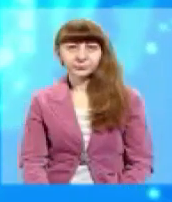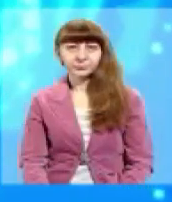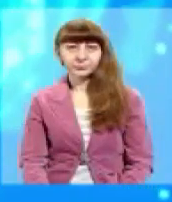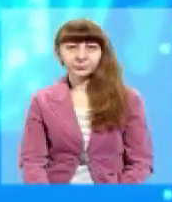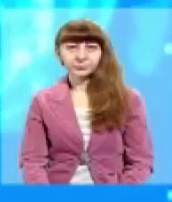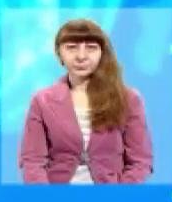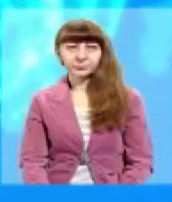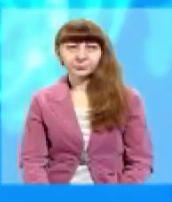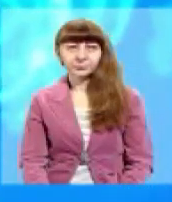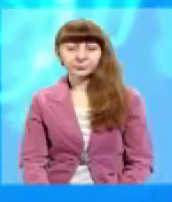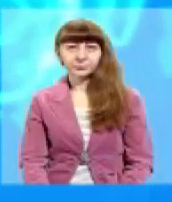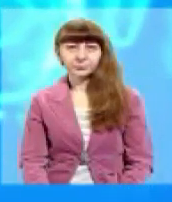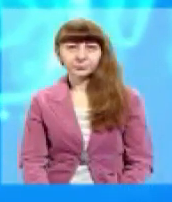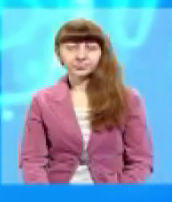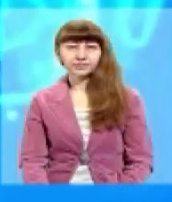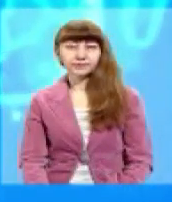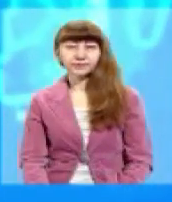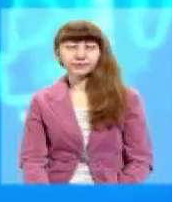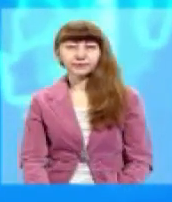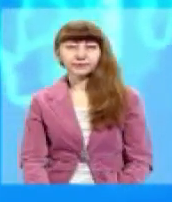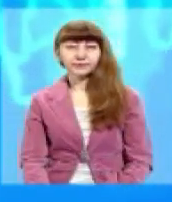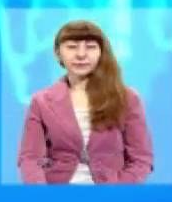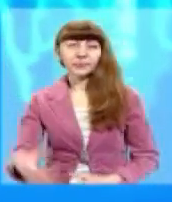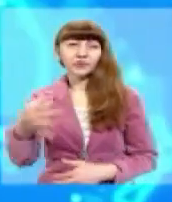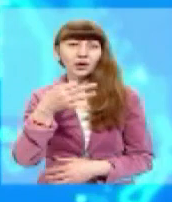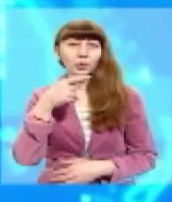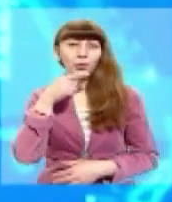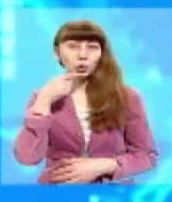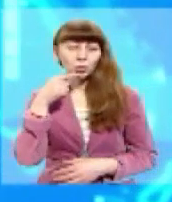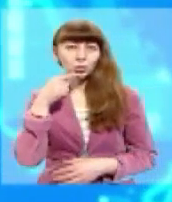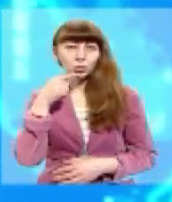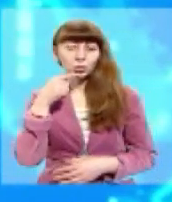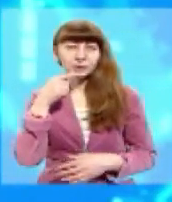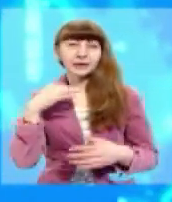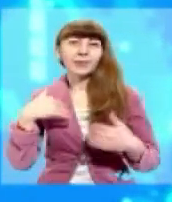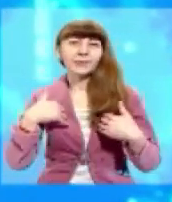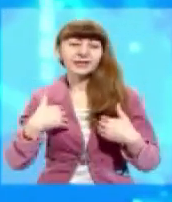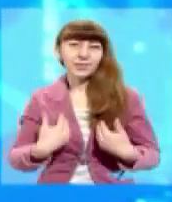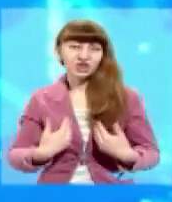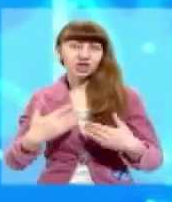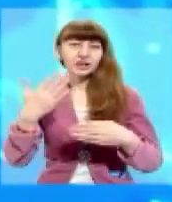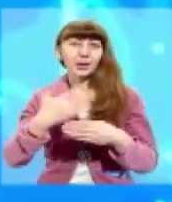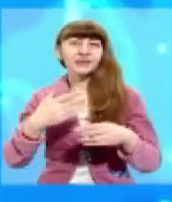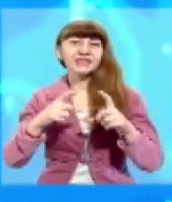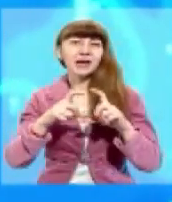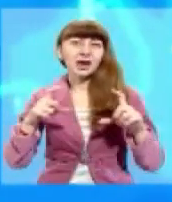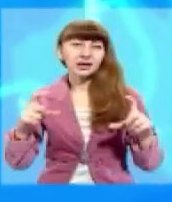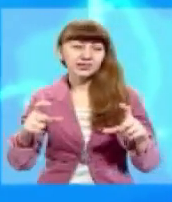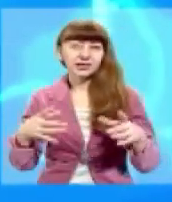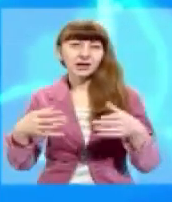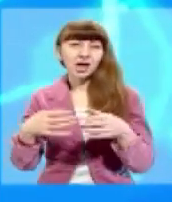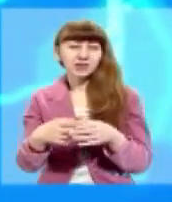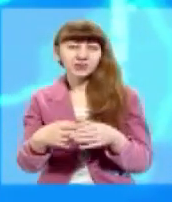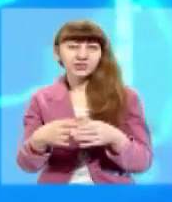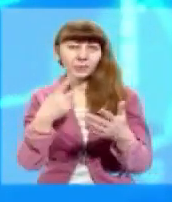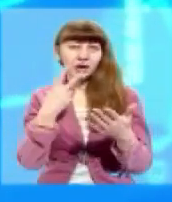Қостанай облыстық орыс драма театрында премьера. Өнер ордасының ұжымы көрермен назарына ресейлік жазушы Нобель сыйлығының